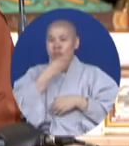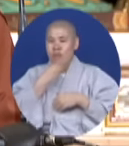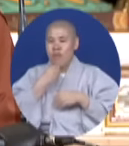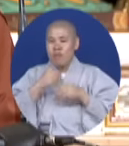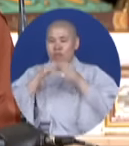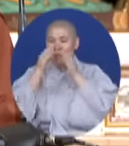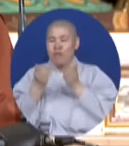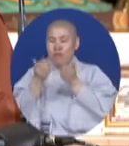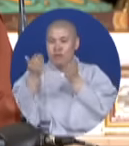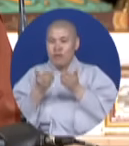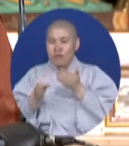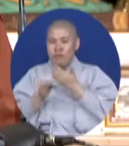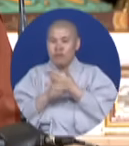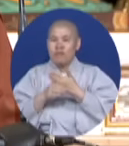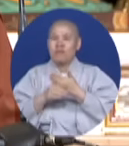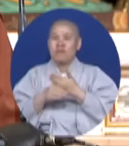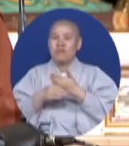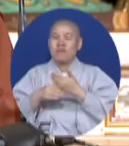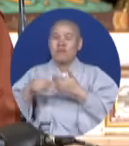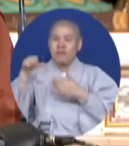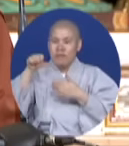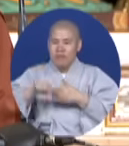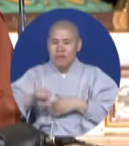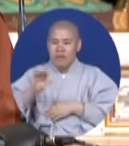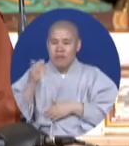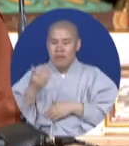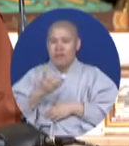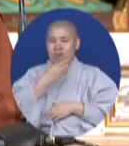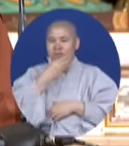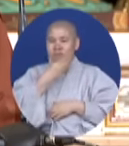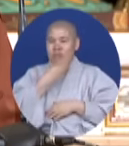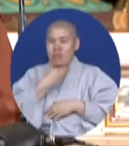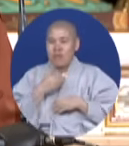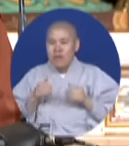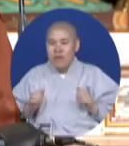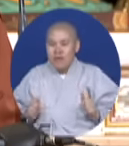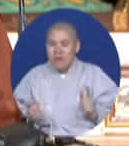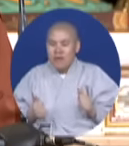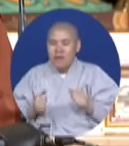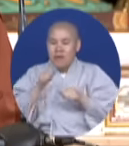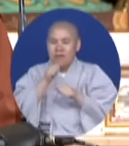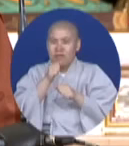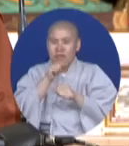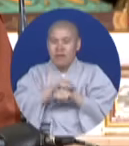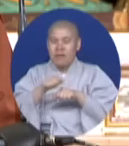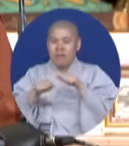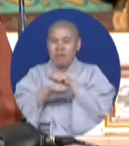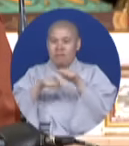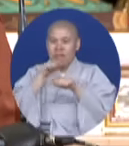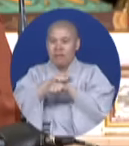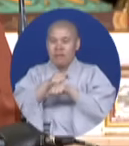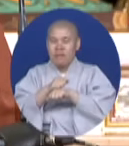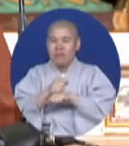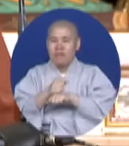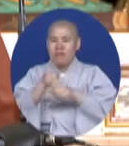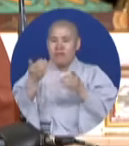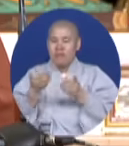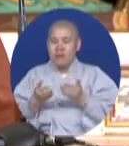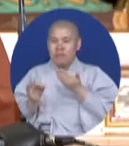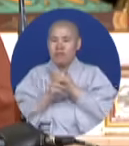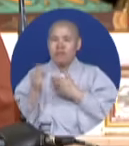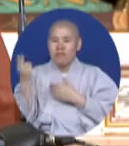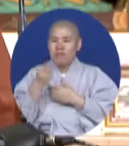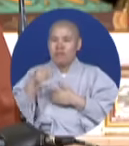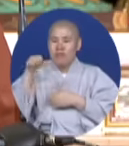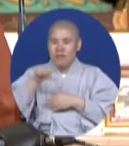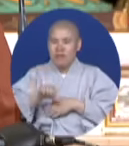받으면 또 떨어져요. 또 복을 열심히 지어서 복 다 받으면 또 떨어지고 그러니까